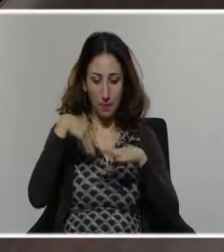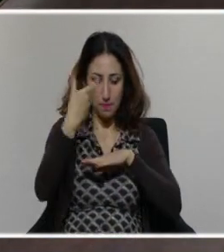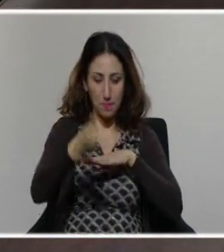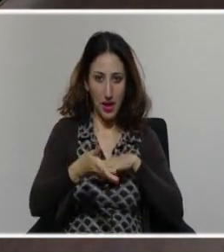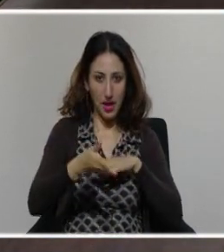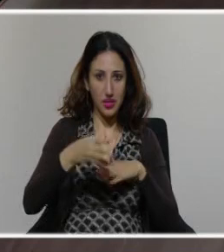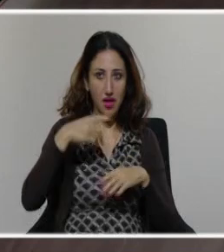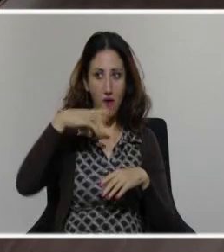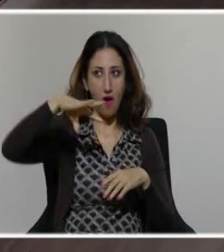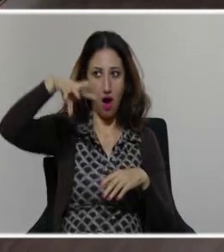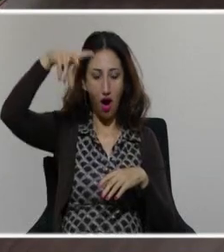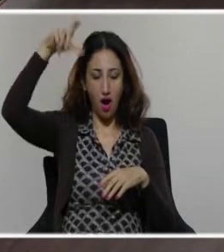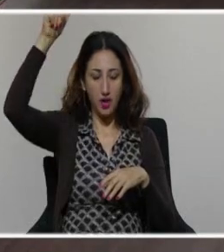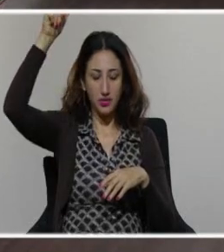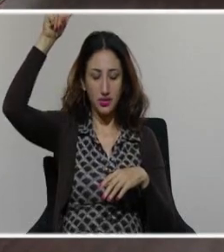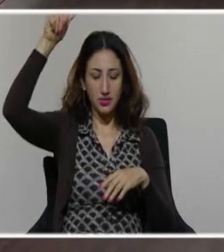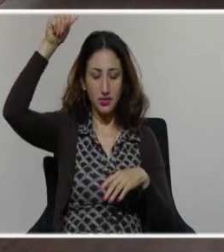عباس الضو